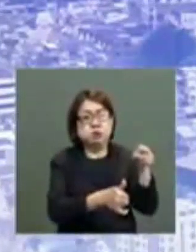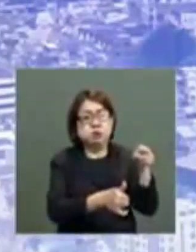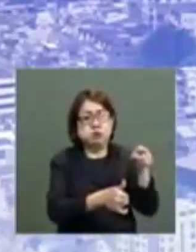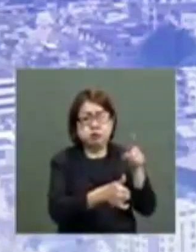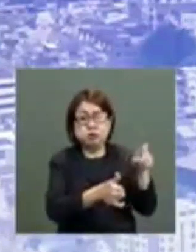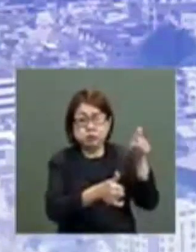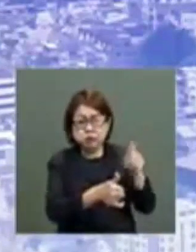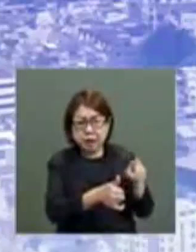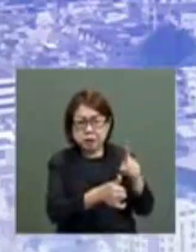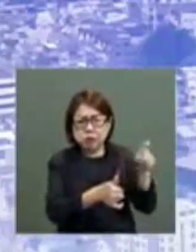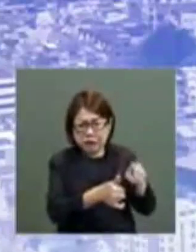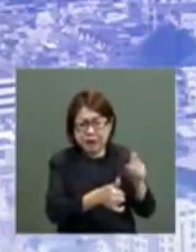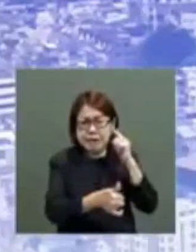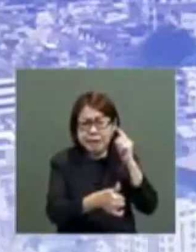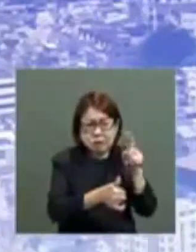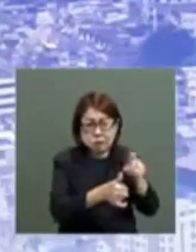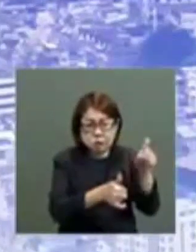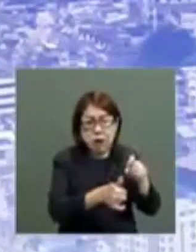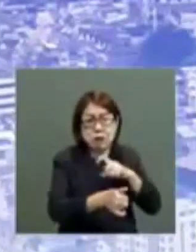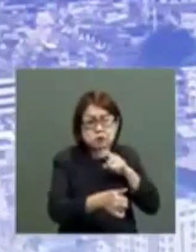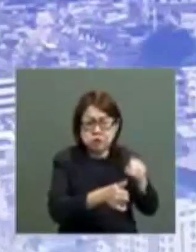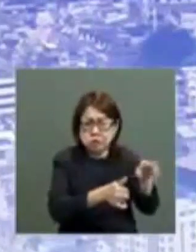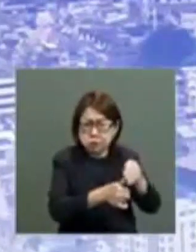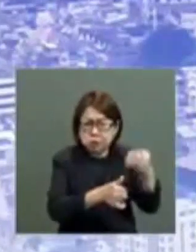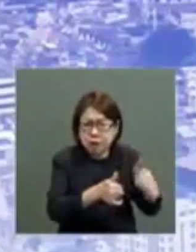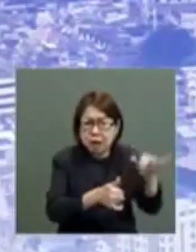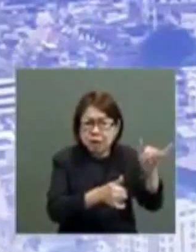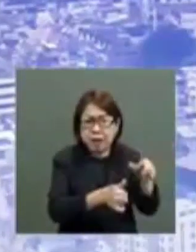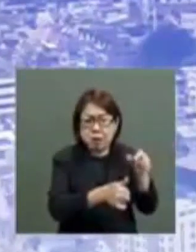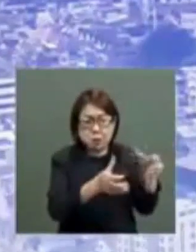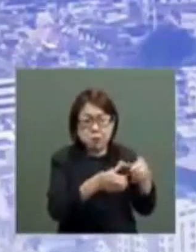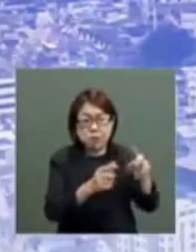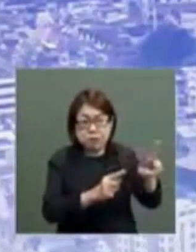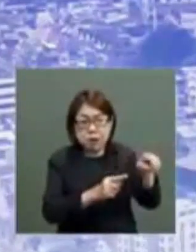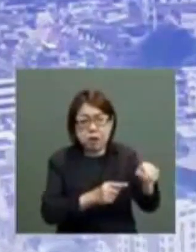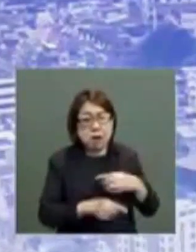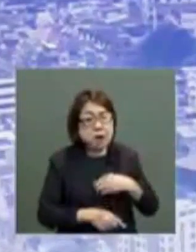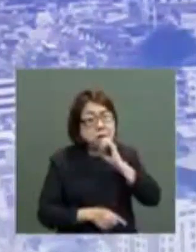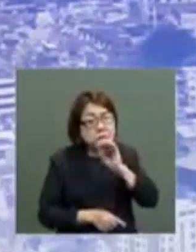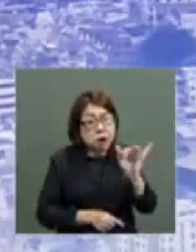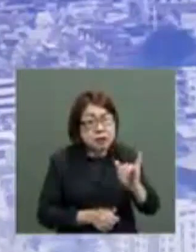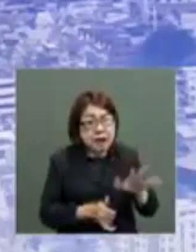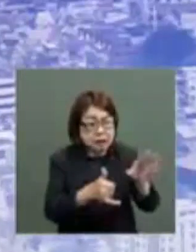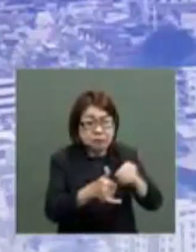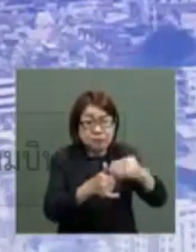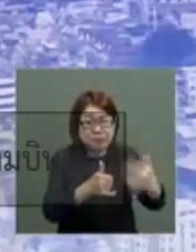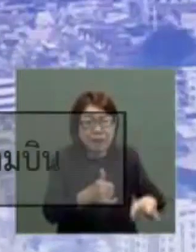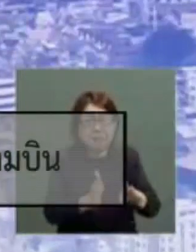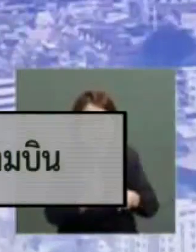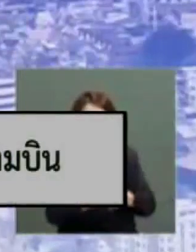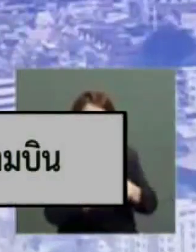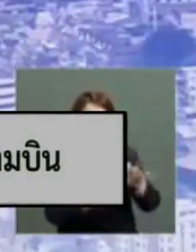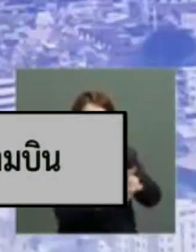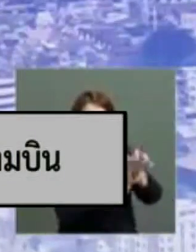งสัยว่าจะมีการติดเชื้อนะครับซึ่งกลุ่มนี้ก็ยังไม่ได้บอกนะครับว่าเป็นโควิด19โควิด19